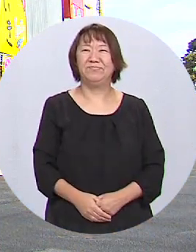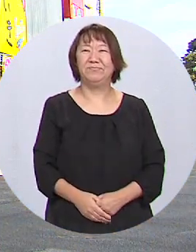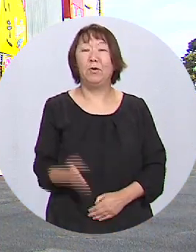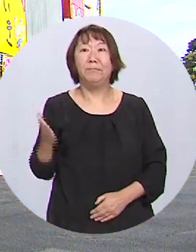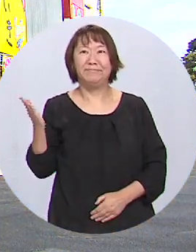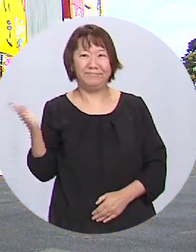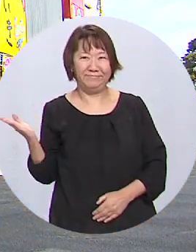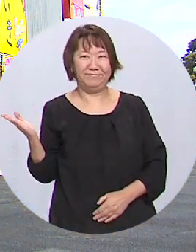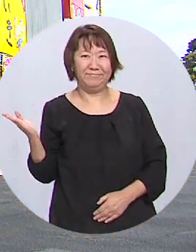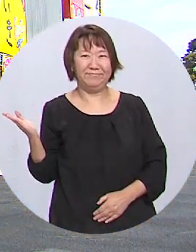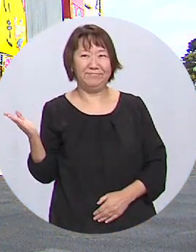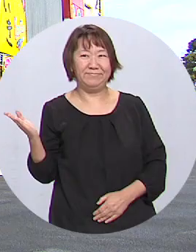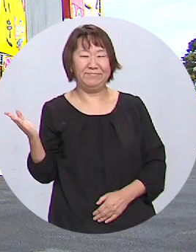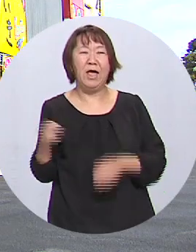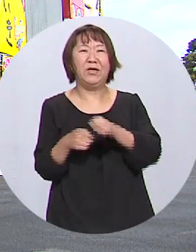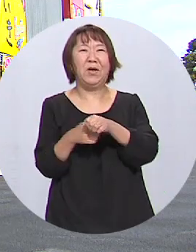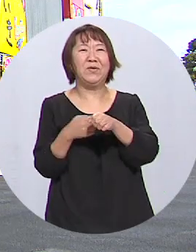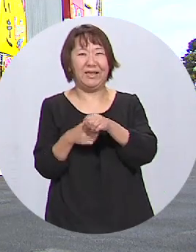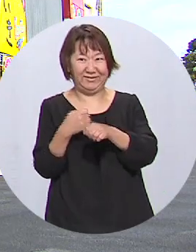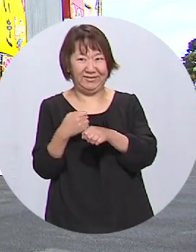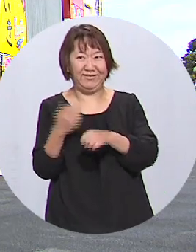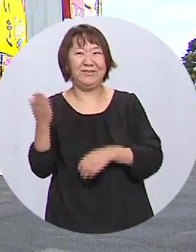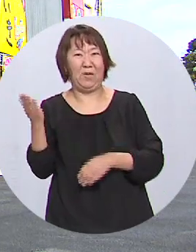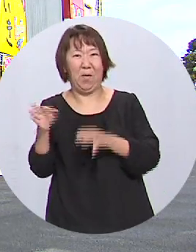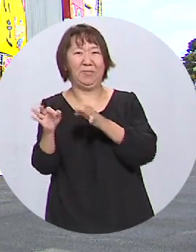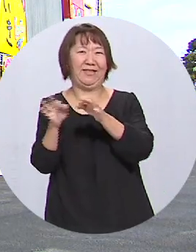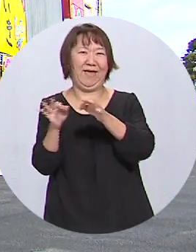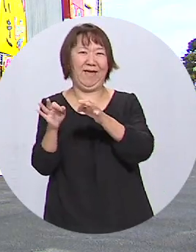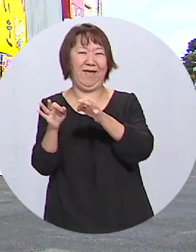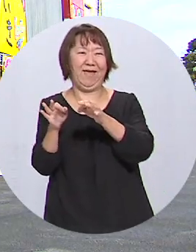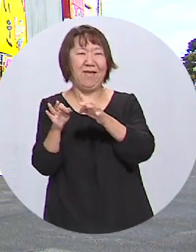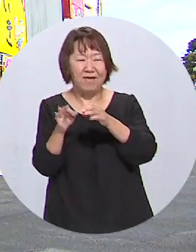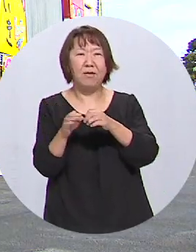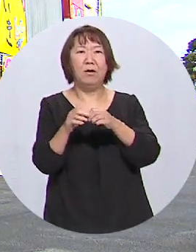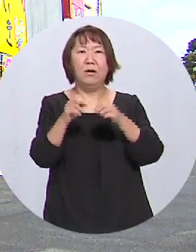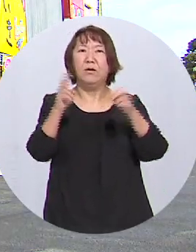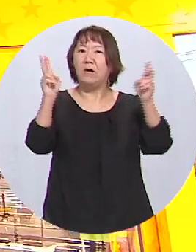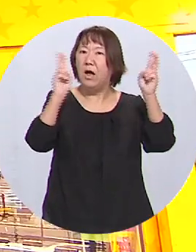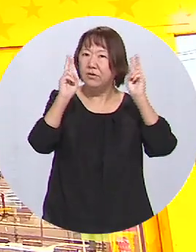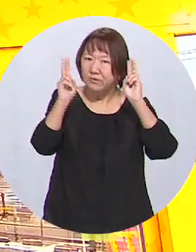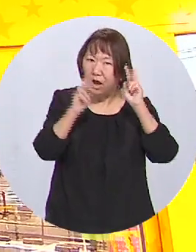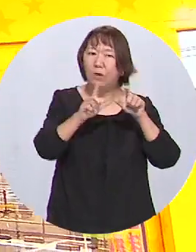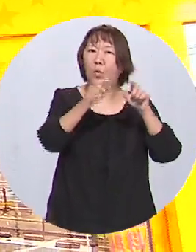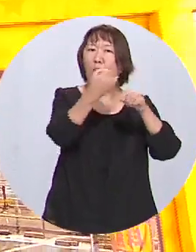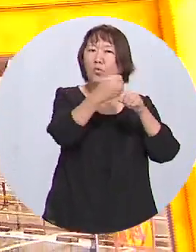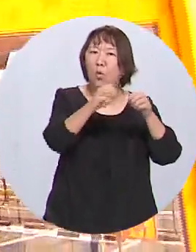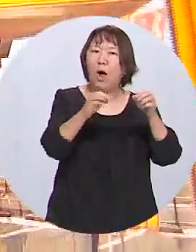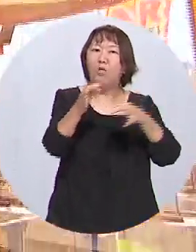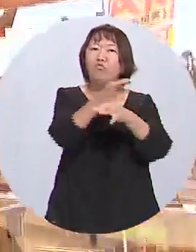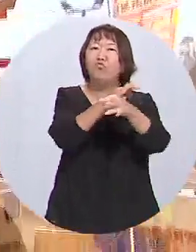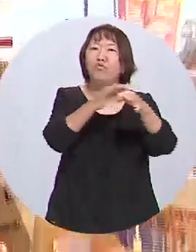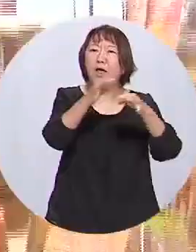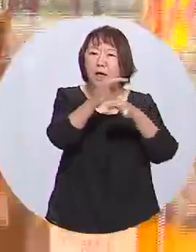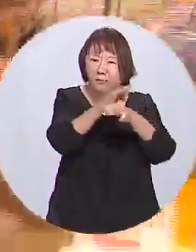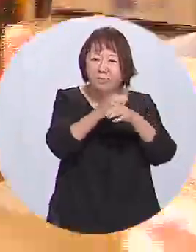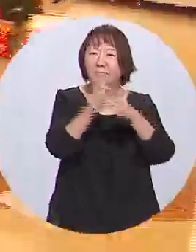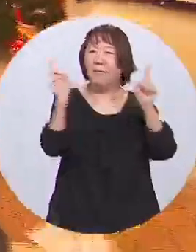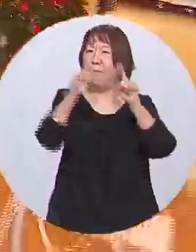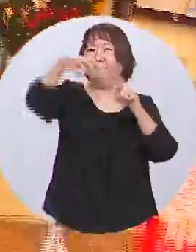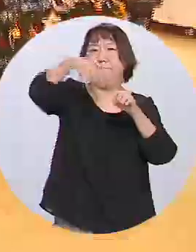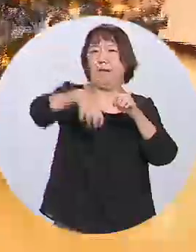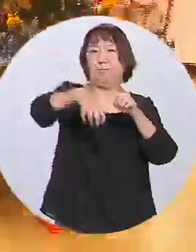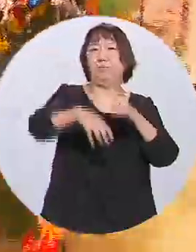こちらは行田市にあるエブリデイ行田店、株式会社東洋が運営するクレーンゲームのテーマパークです